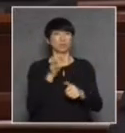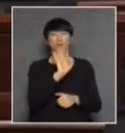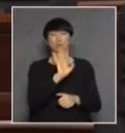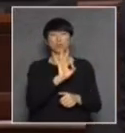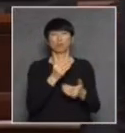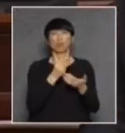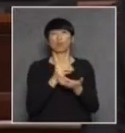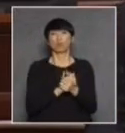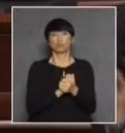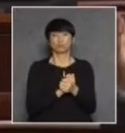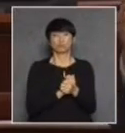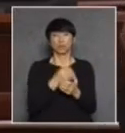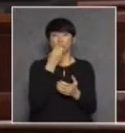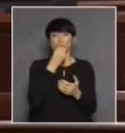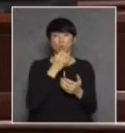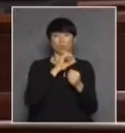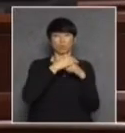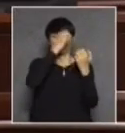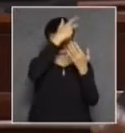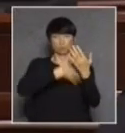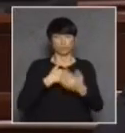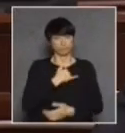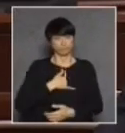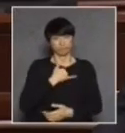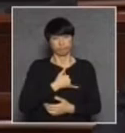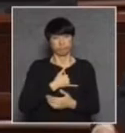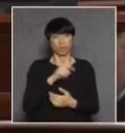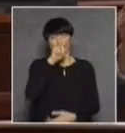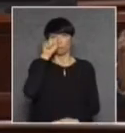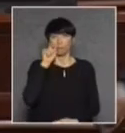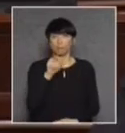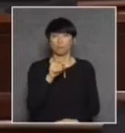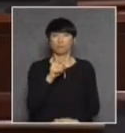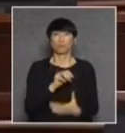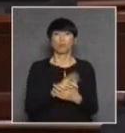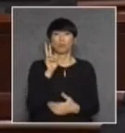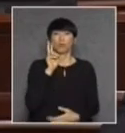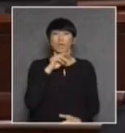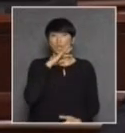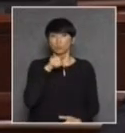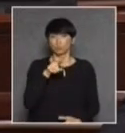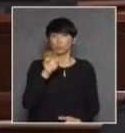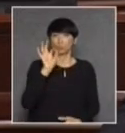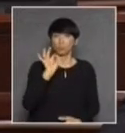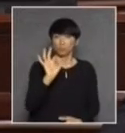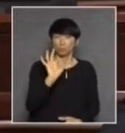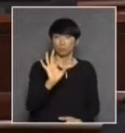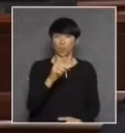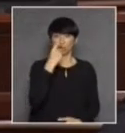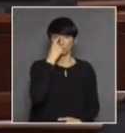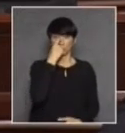做，係咪符合香港嘅憲制秩序，我都覺得好大嘅疑問，有個問號喺度。但當佢得啦，梁振英